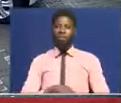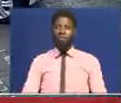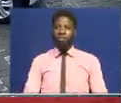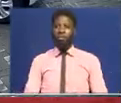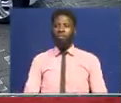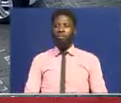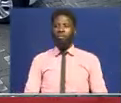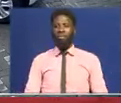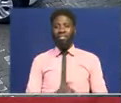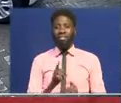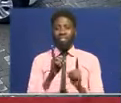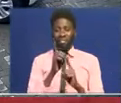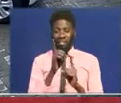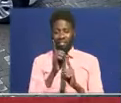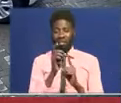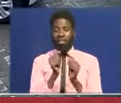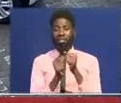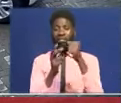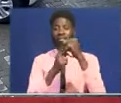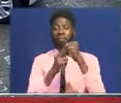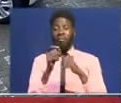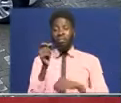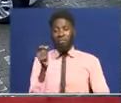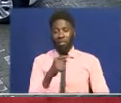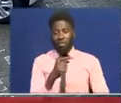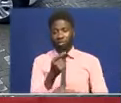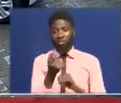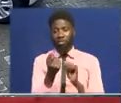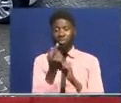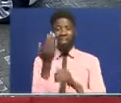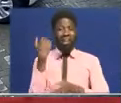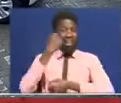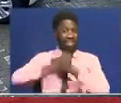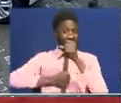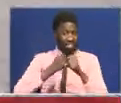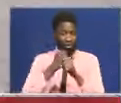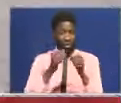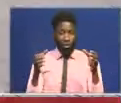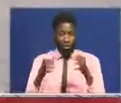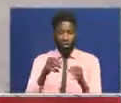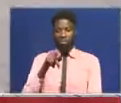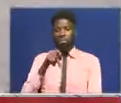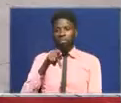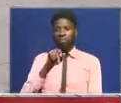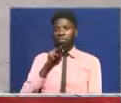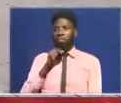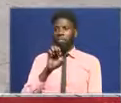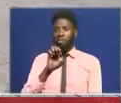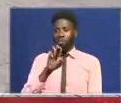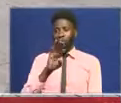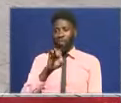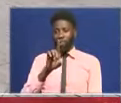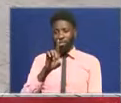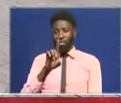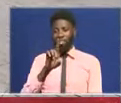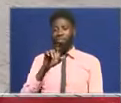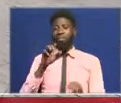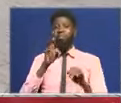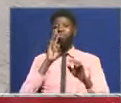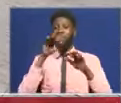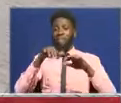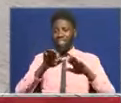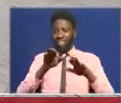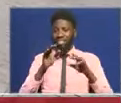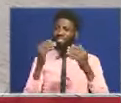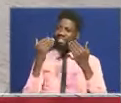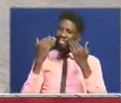17 mwezi Novemba mwaka jana, bado yamo akilini mwa wafanyikazi wa hoteli ya Pinewood Beach Resort and Spa huko Diani, kaunti ya Kwale.